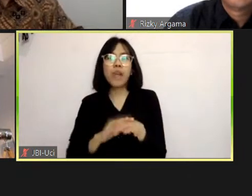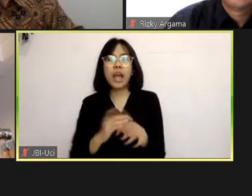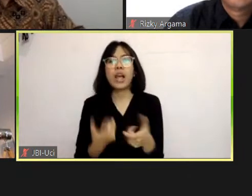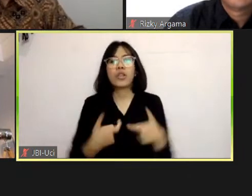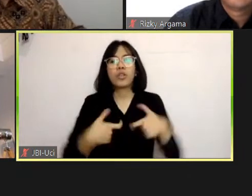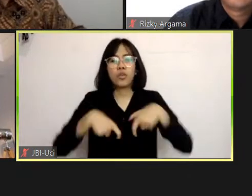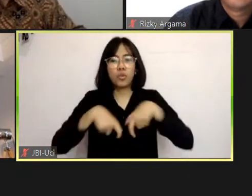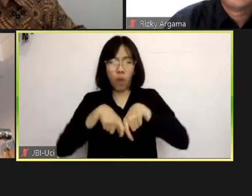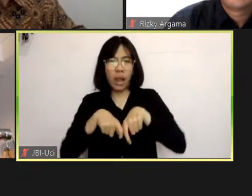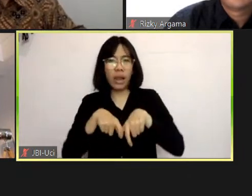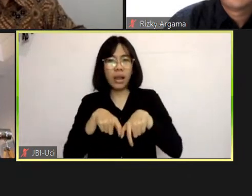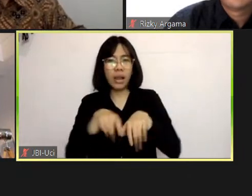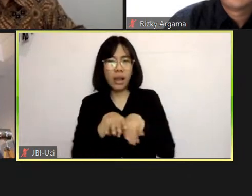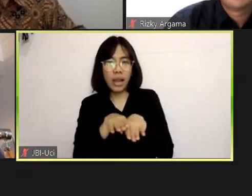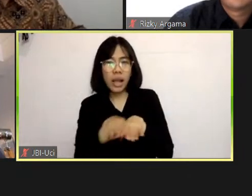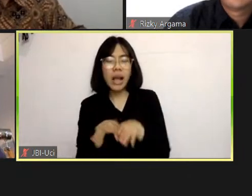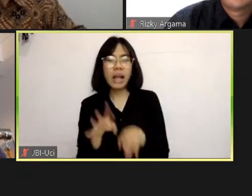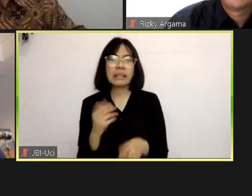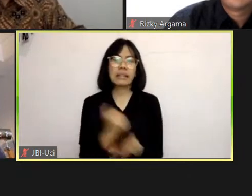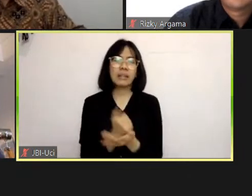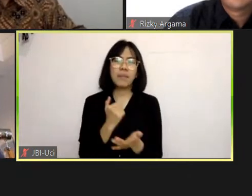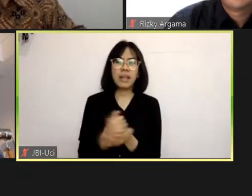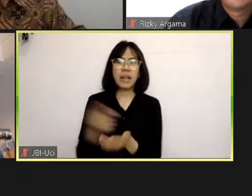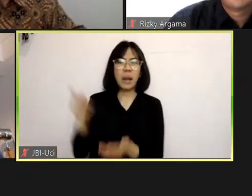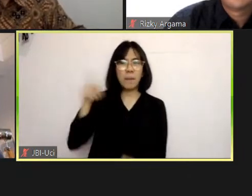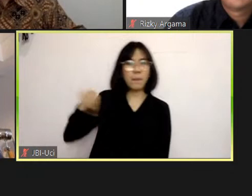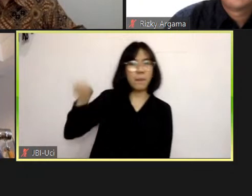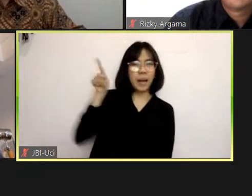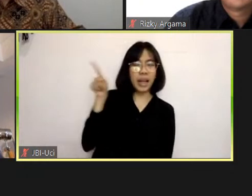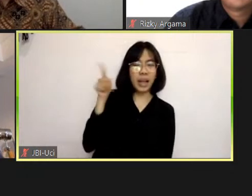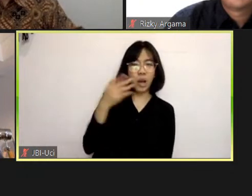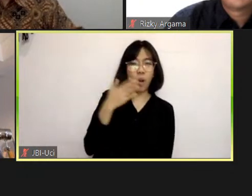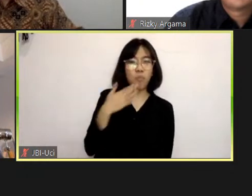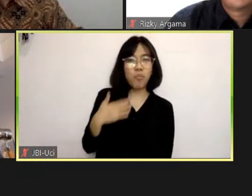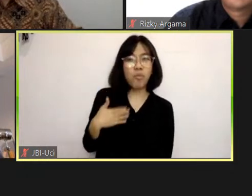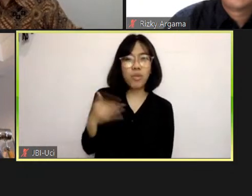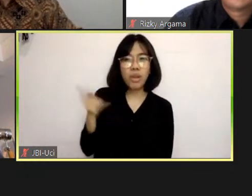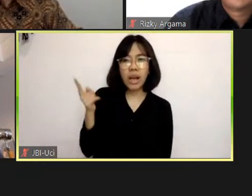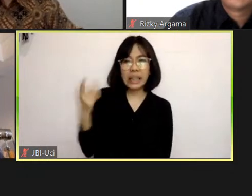salah satu narasi yang kerap digunakan oleh mereka yang memiliki kekuasaan